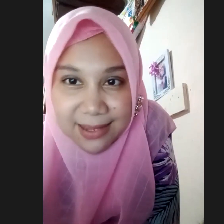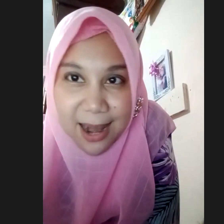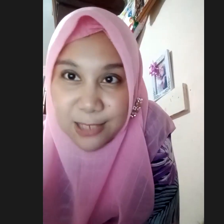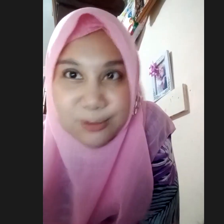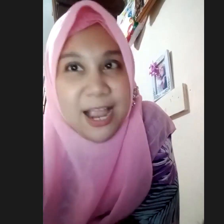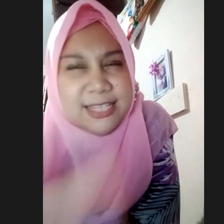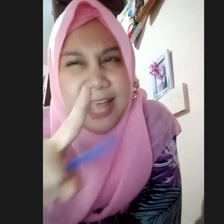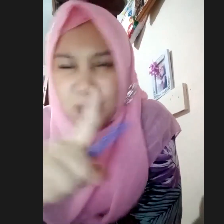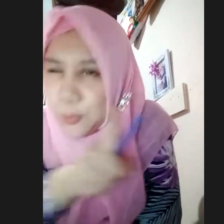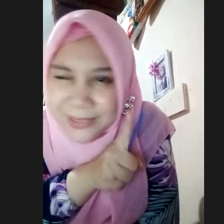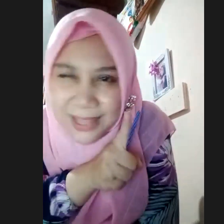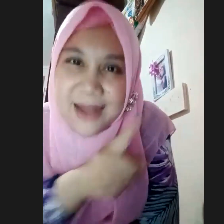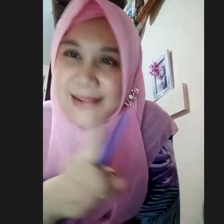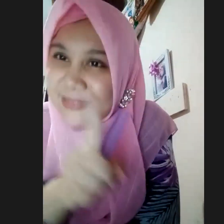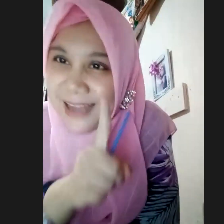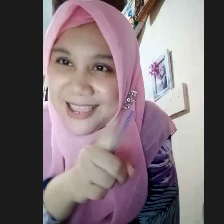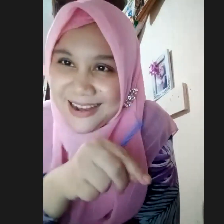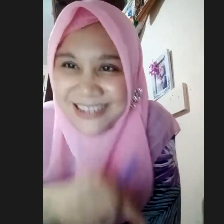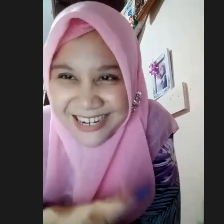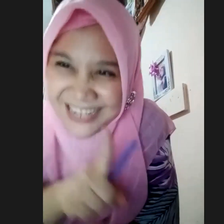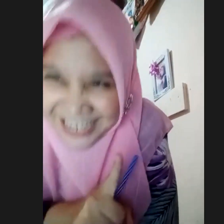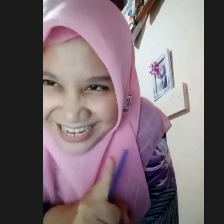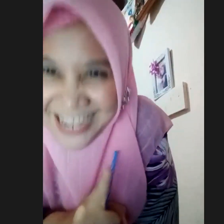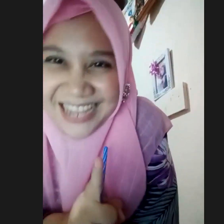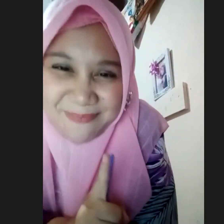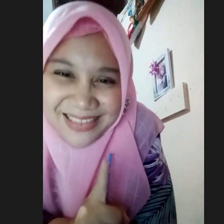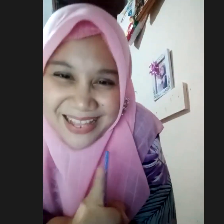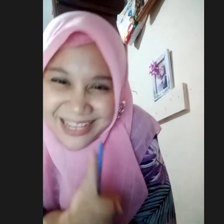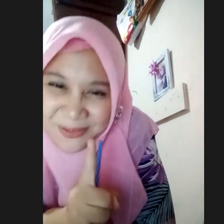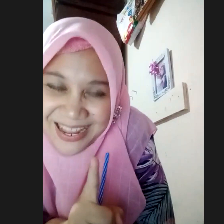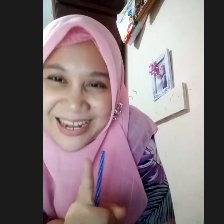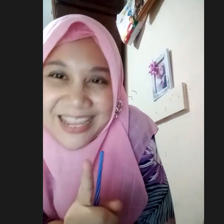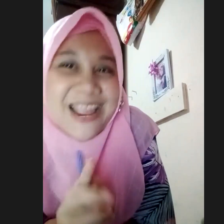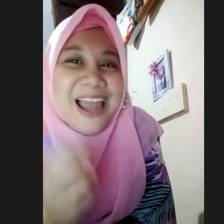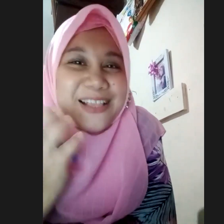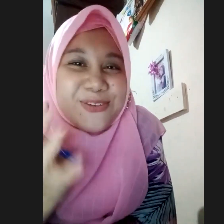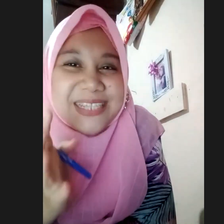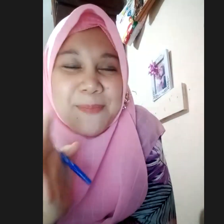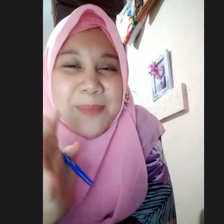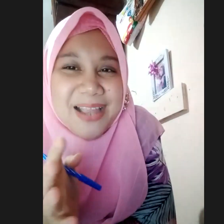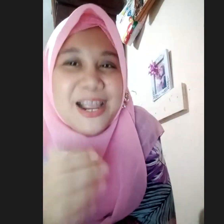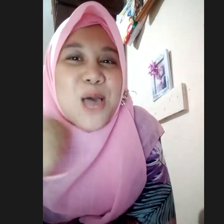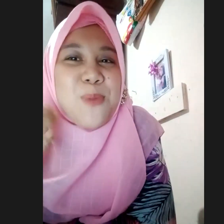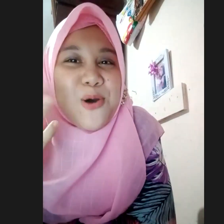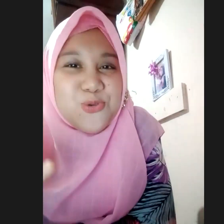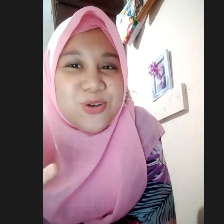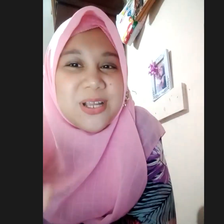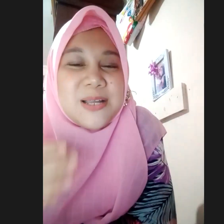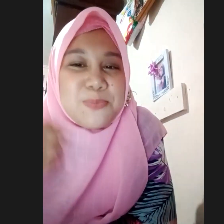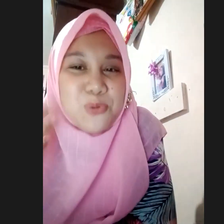bertanya secara langsung? Saya kasih satu pertanyaan terakhir. Kesempatan pertanyaan terakhir yang langsung disampaikan kalau